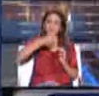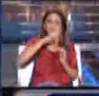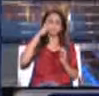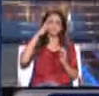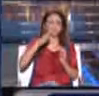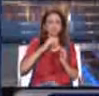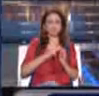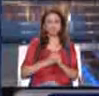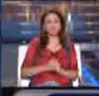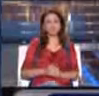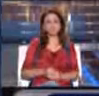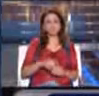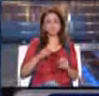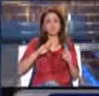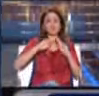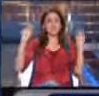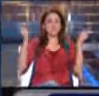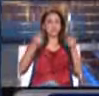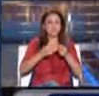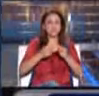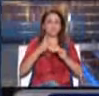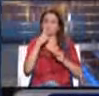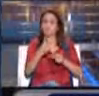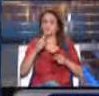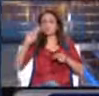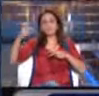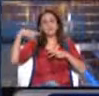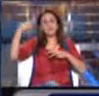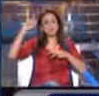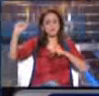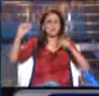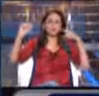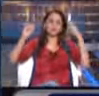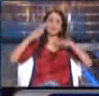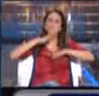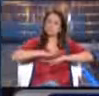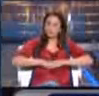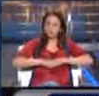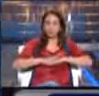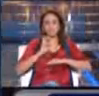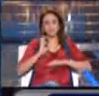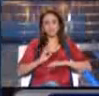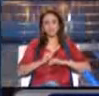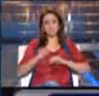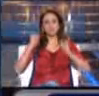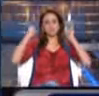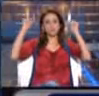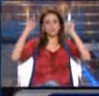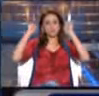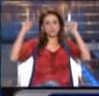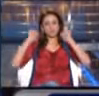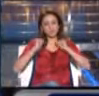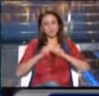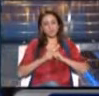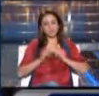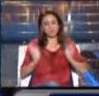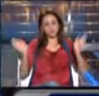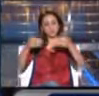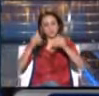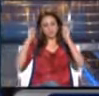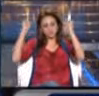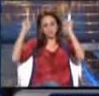واقول الجميع كل له وجهه نظر، كل له وجهه نظر تحترم، لكن بالتاكيد الاثرس لا احد الا